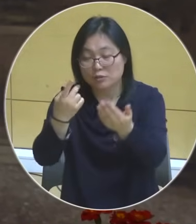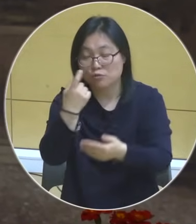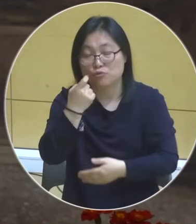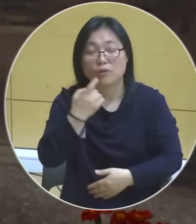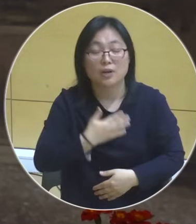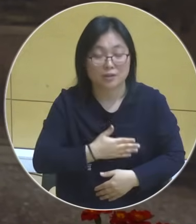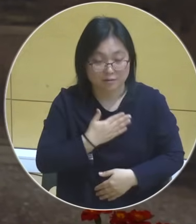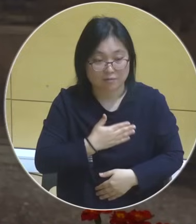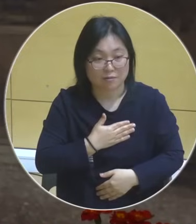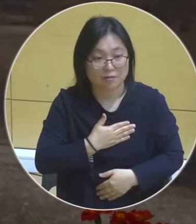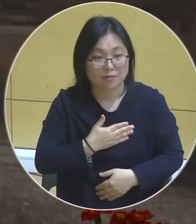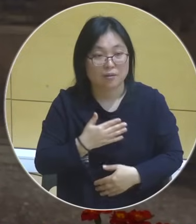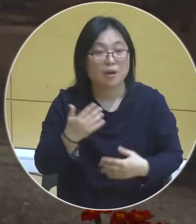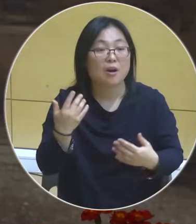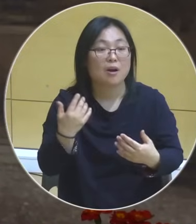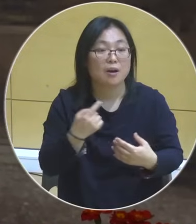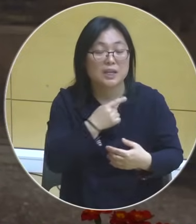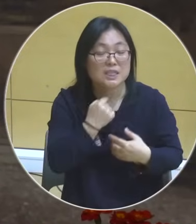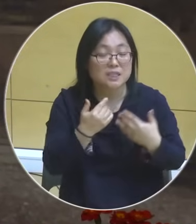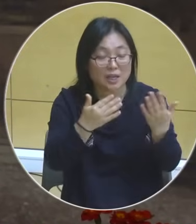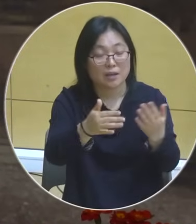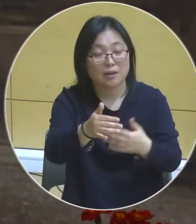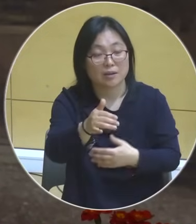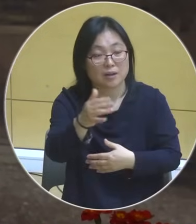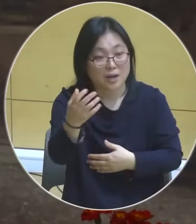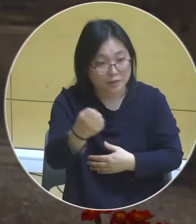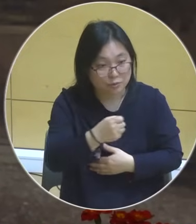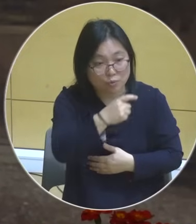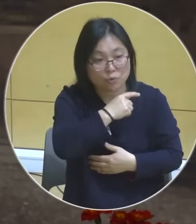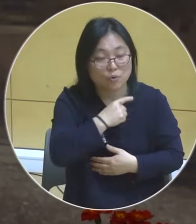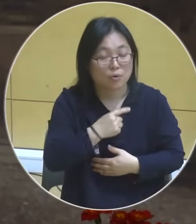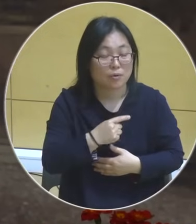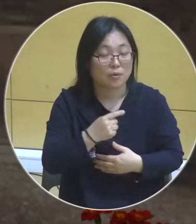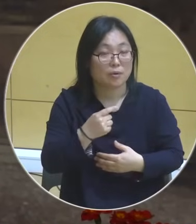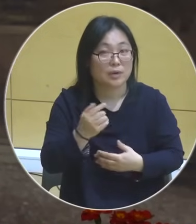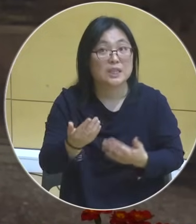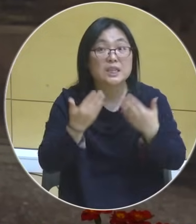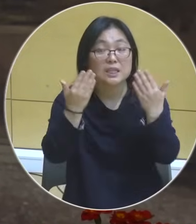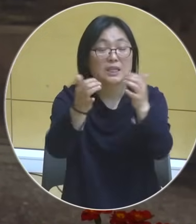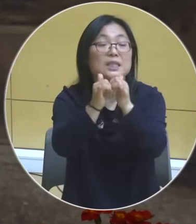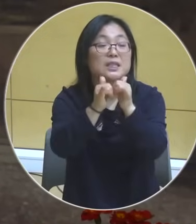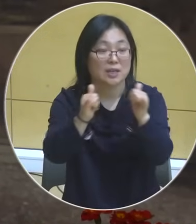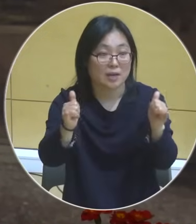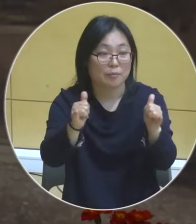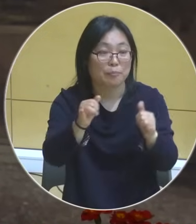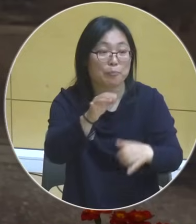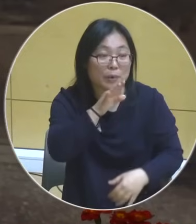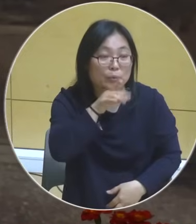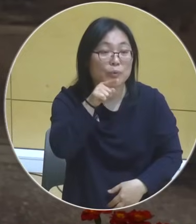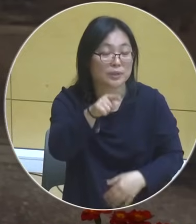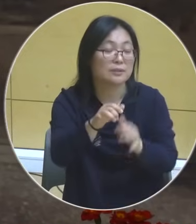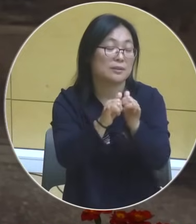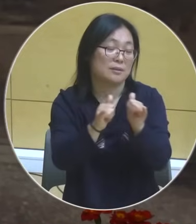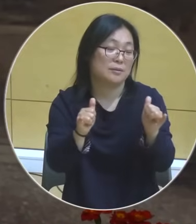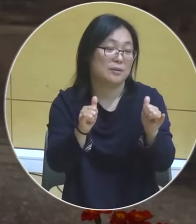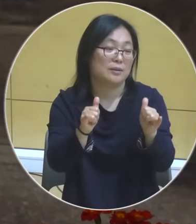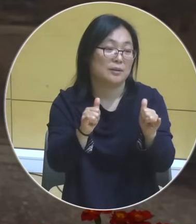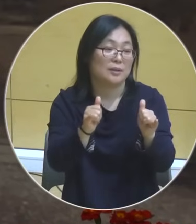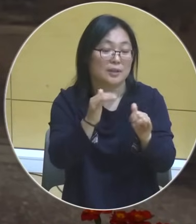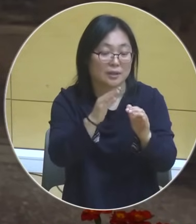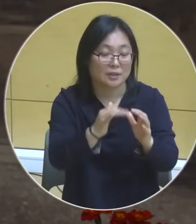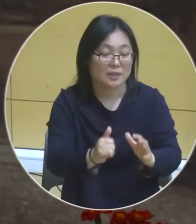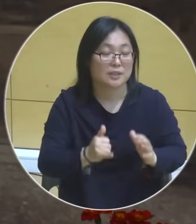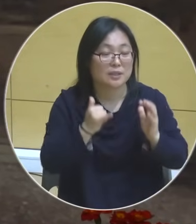것을 언제나 희생을 가지고 헌신을 가지고 드리는 사람, 바로 그 사람이 이